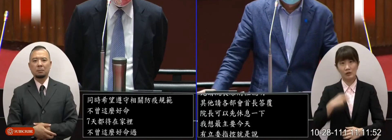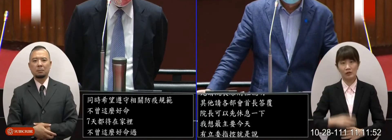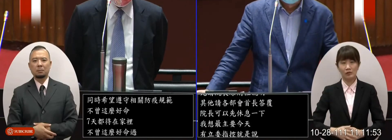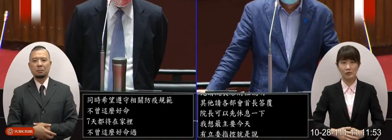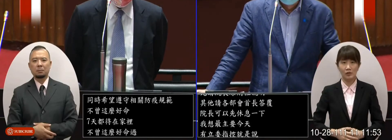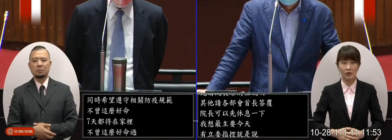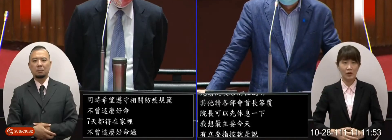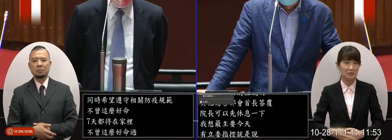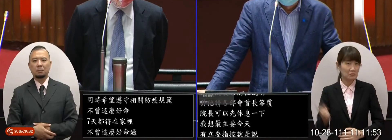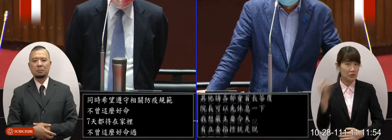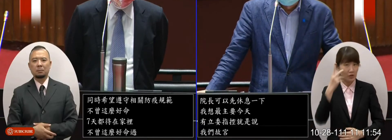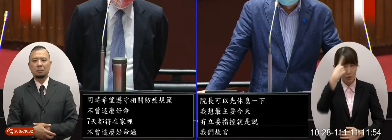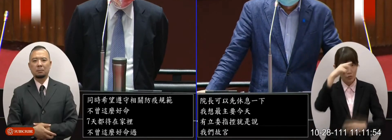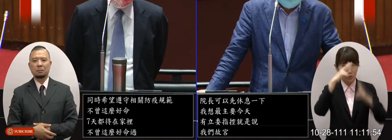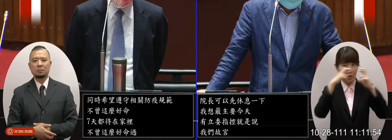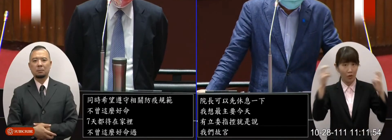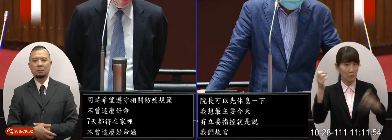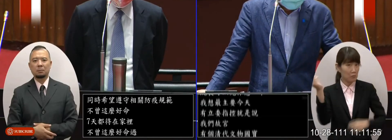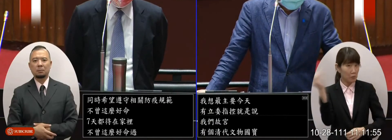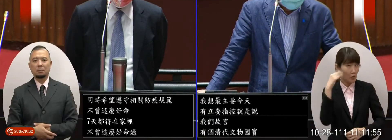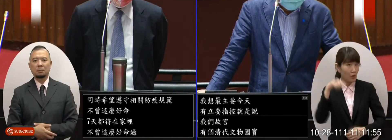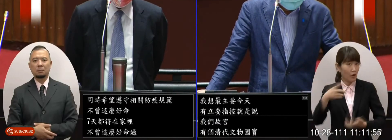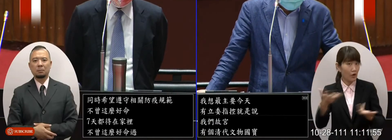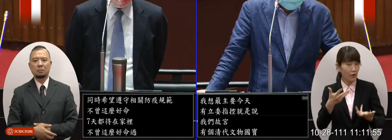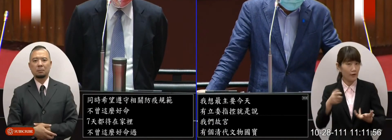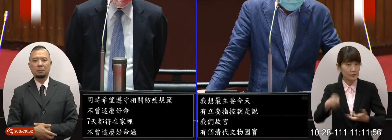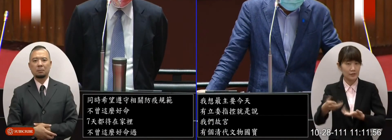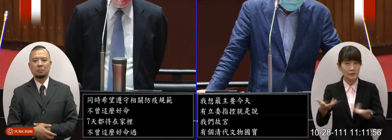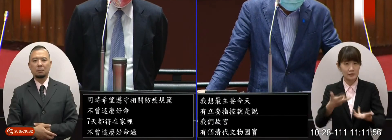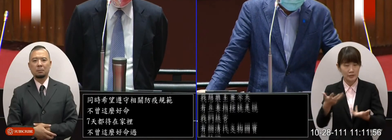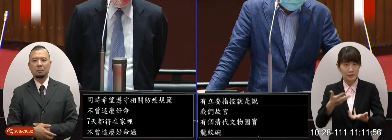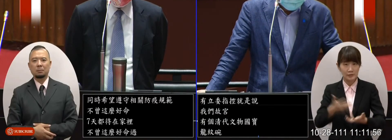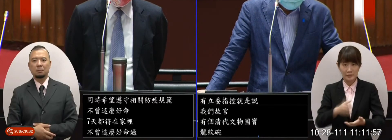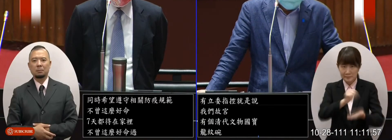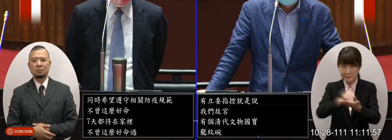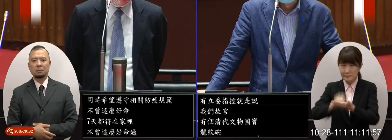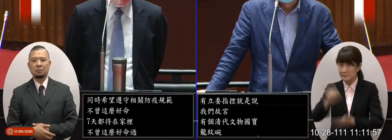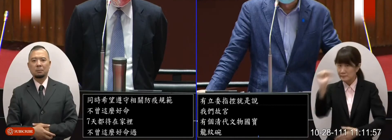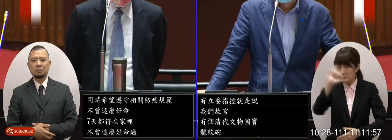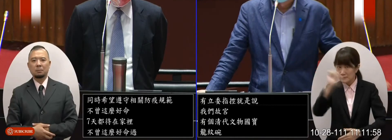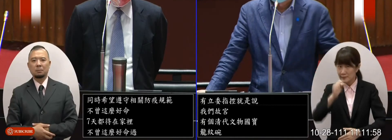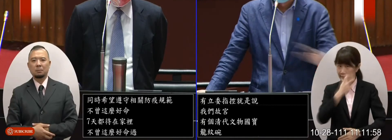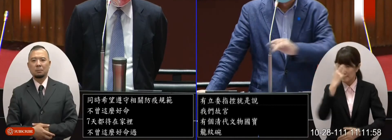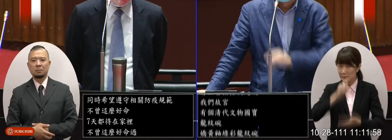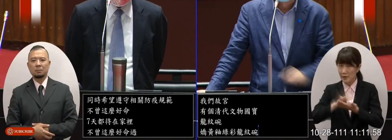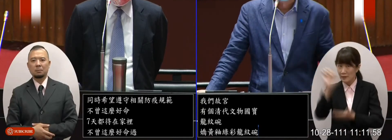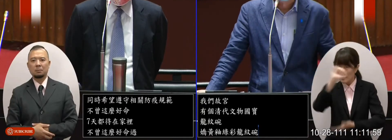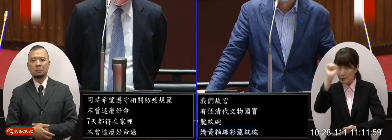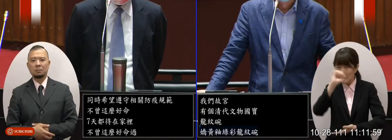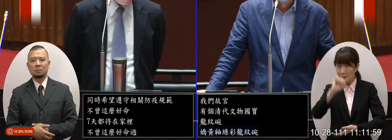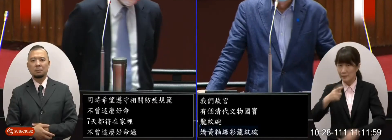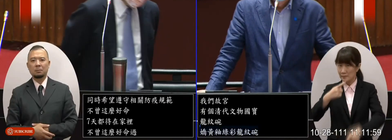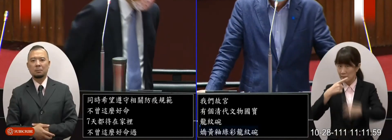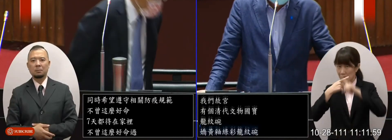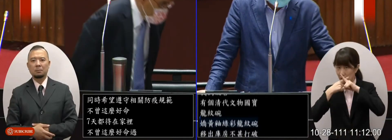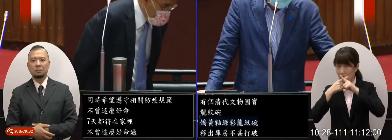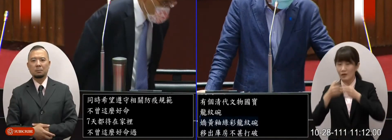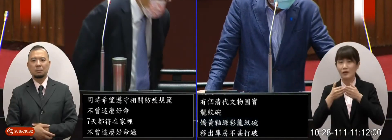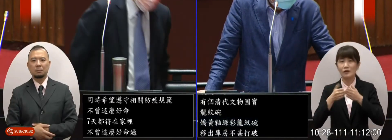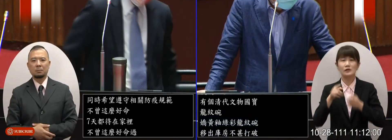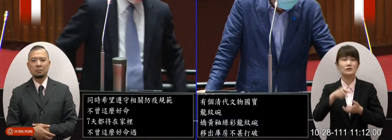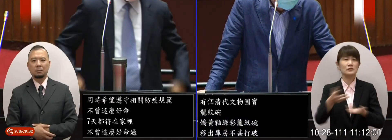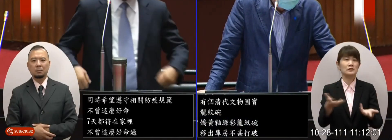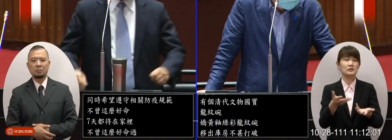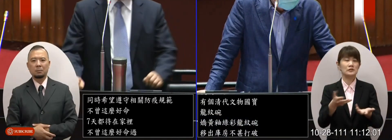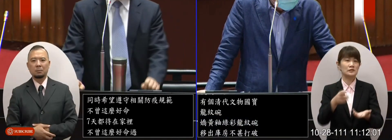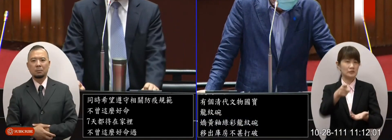故宫哈，故宫的这当局要求不得点交、不得记录、不得做检视报告，要掩盖这件事情。院长对这件事